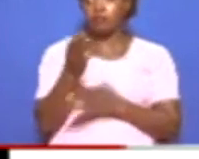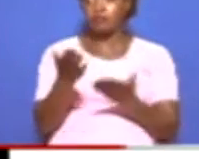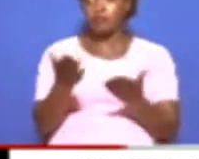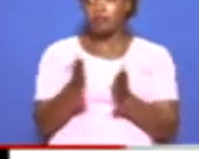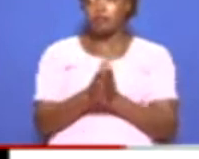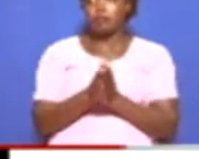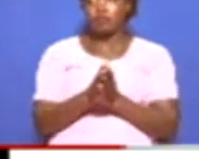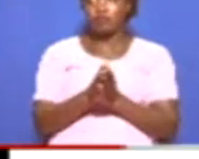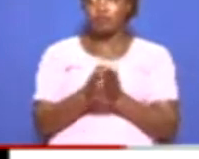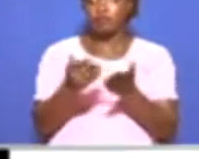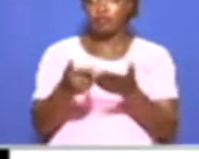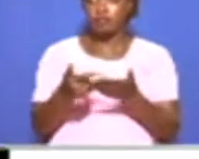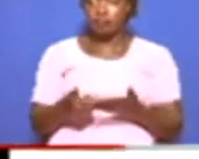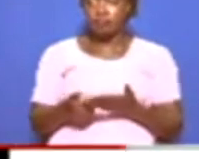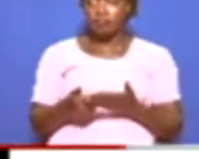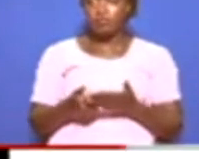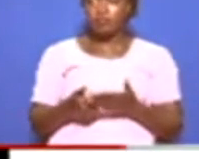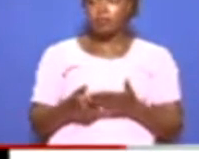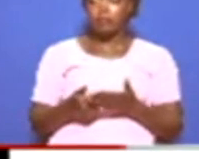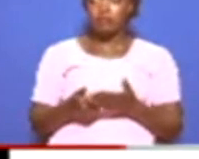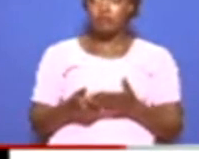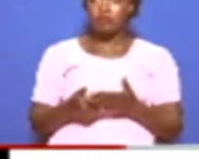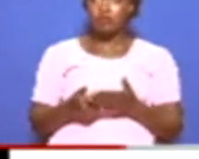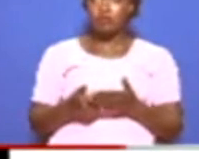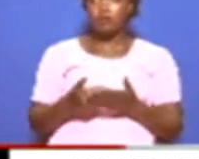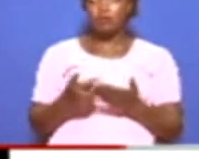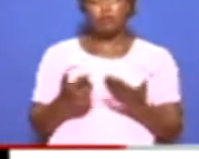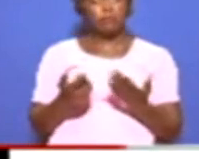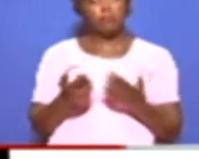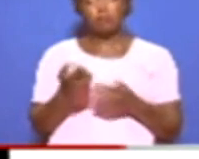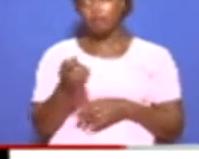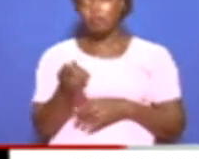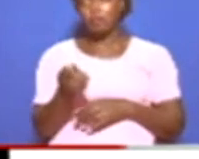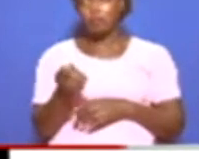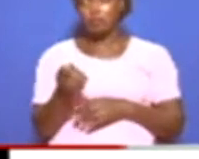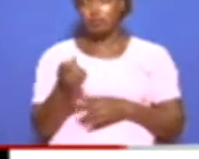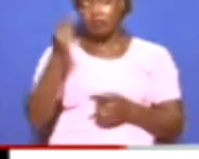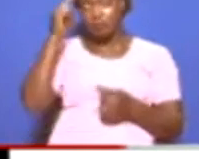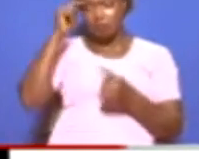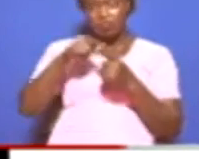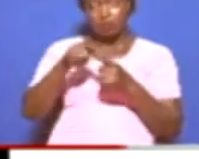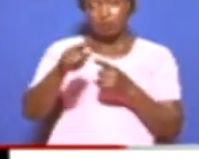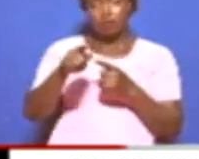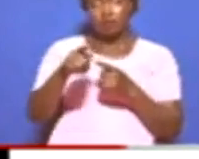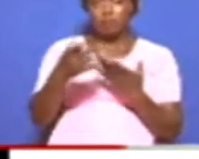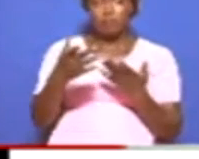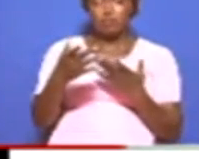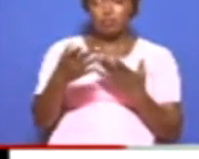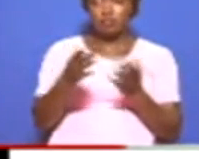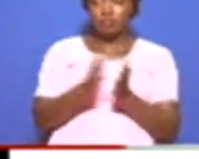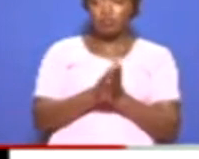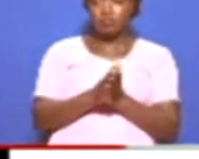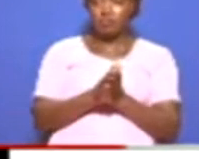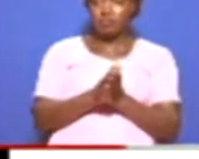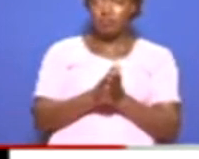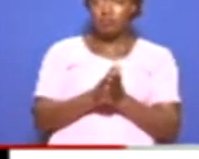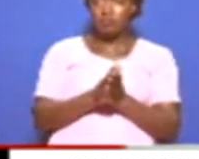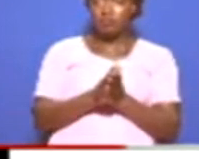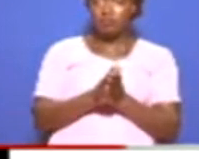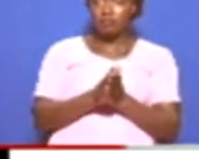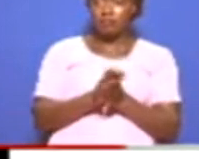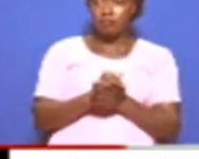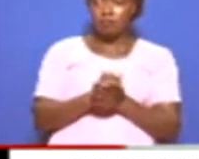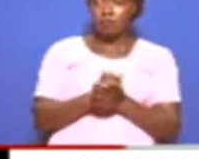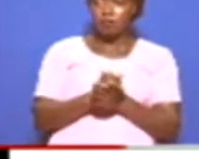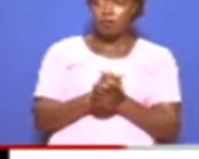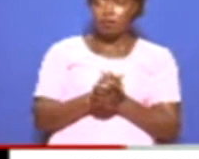Na Abdi, tukiendelea na mahojiano haya, tumejitosa tu kidogo kwenye azma yako pengine ya kuwania kiti cha urubani, lakini nikikurudisha nyuma